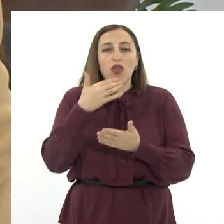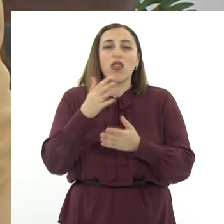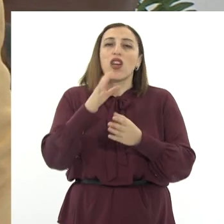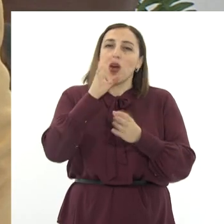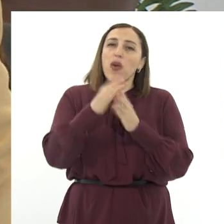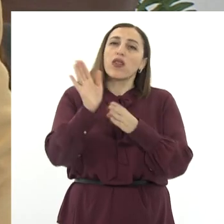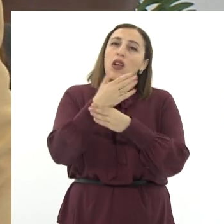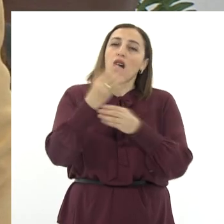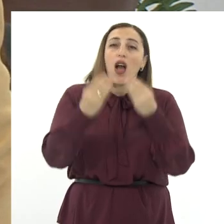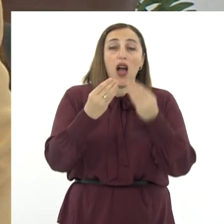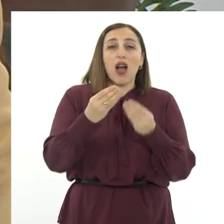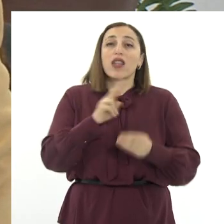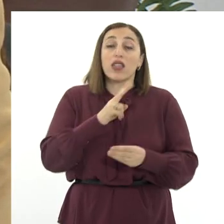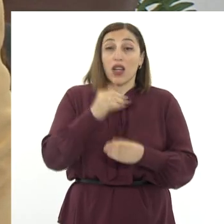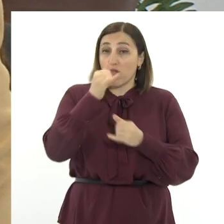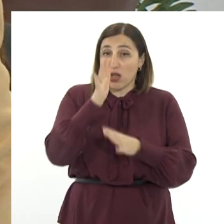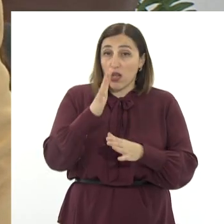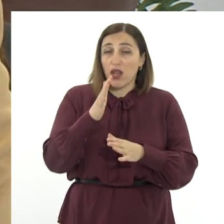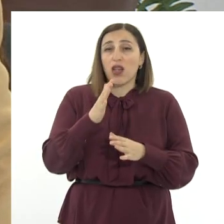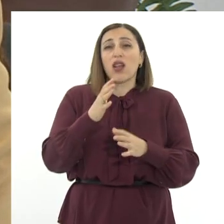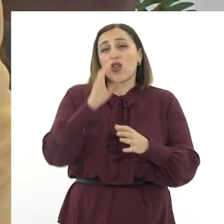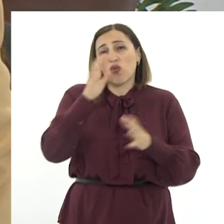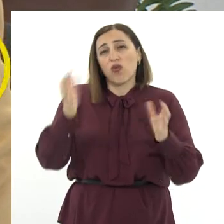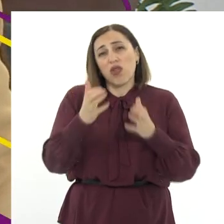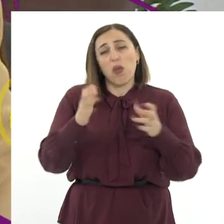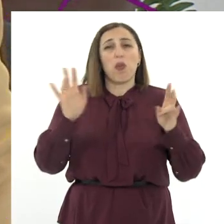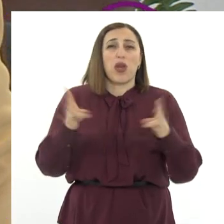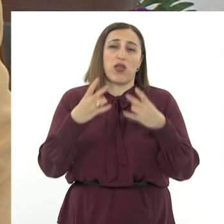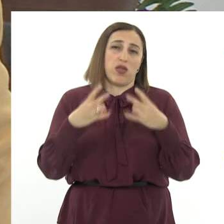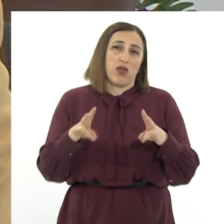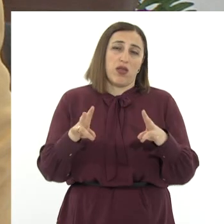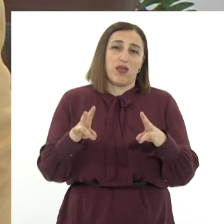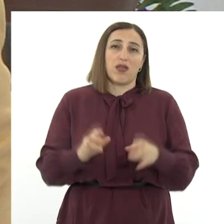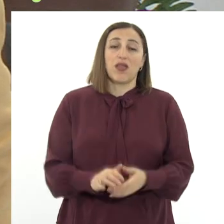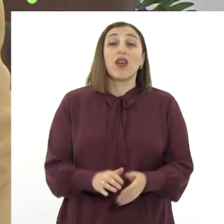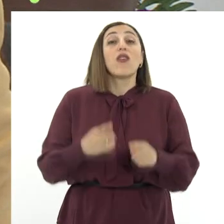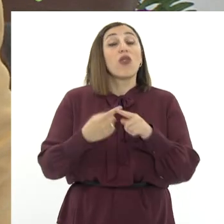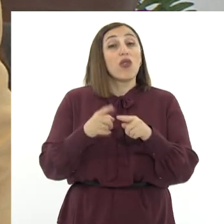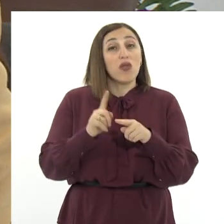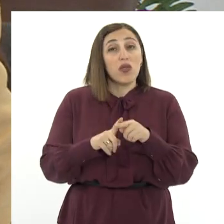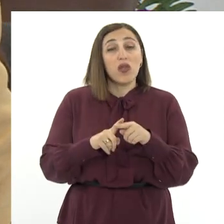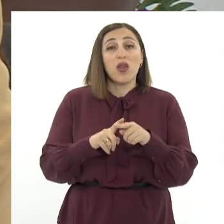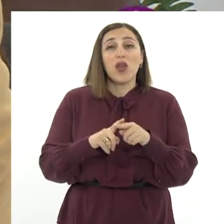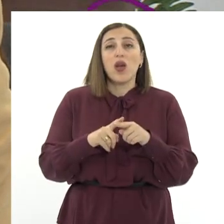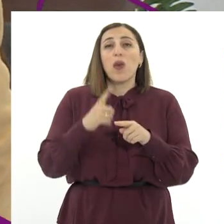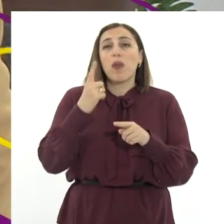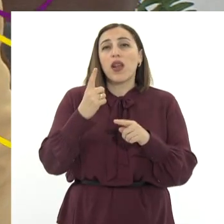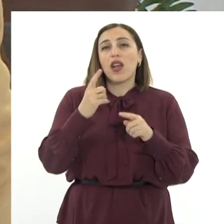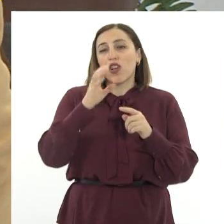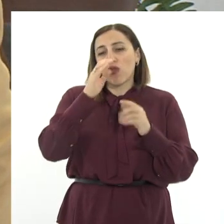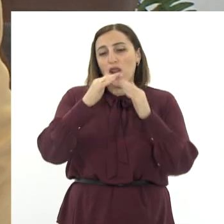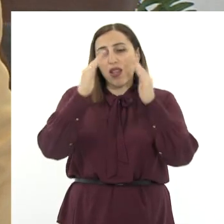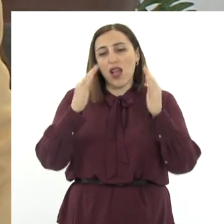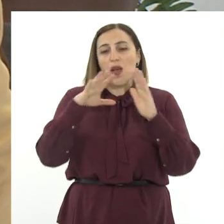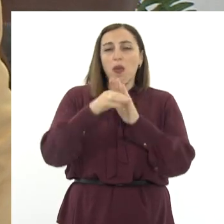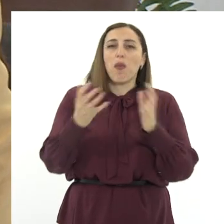բավարար ժամանակ զբոսնելու, խաղալու և սիրելու համար, ուրեմն մի արեք դա, շունիկին ձեր տուն մի տարեք, քանի որ